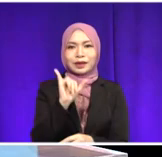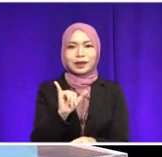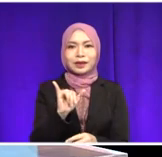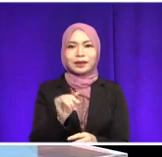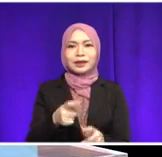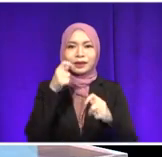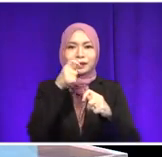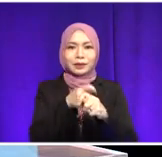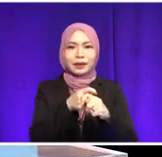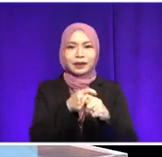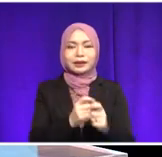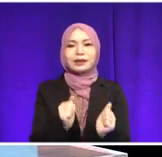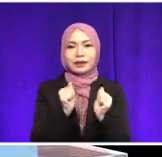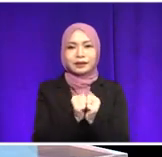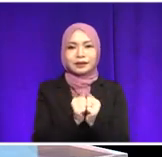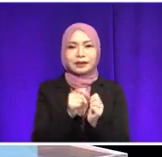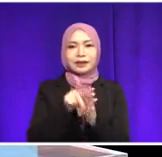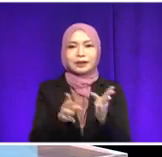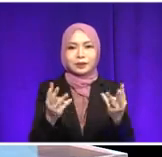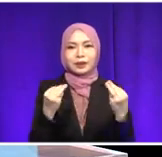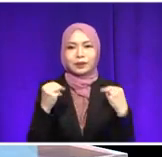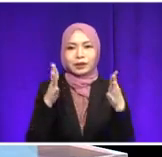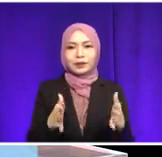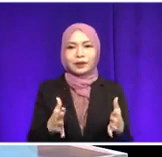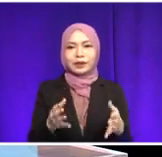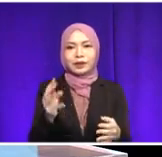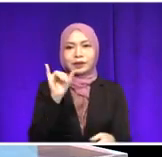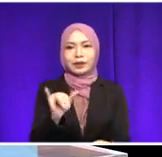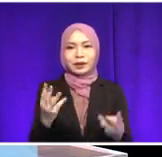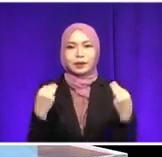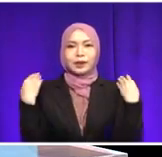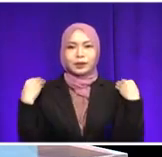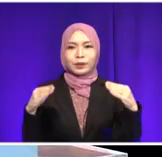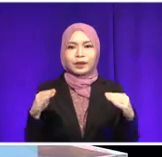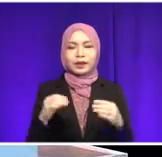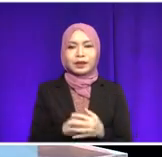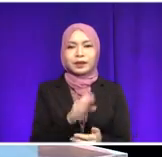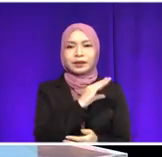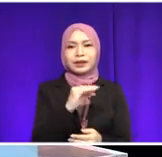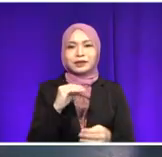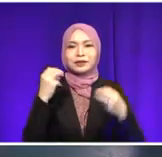bertempatkan dengan kehendak pelanggan dan memenuhi kehendak